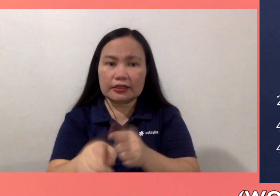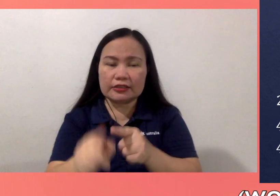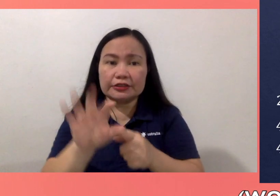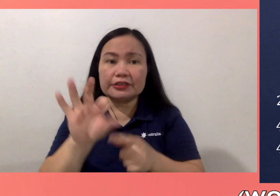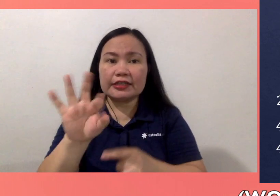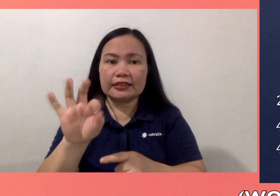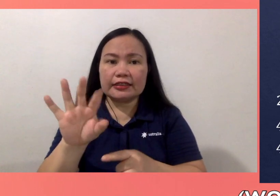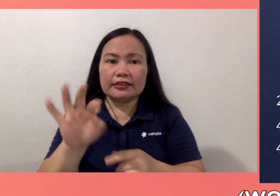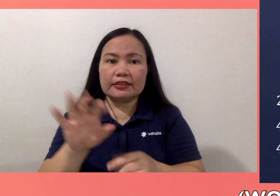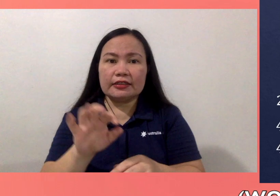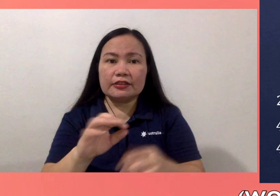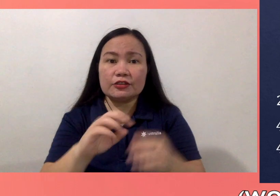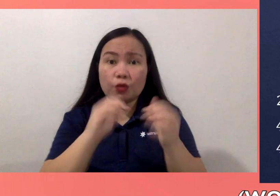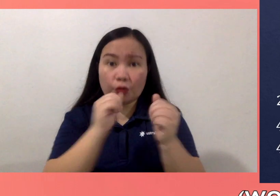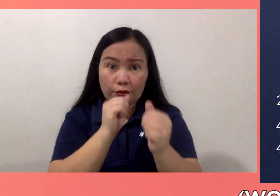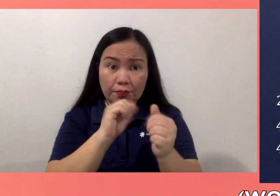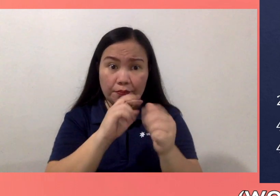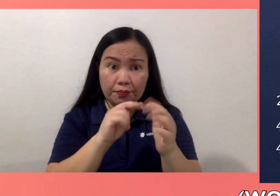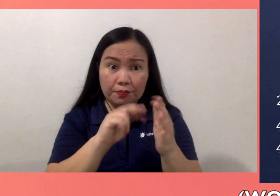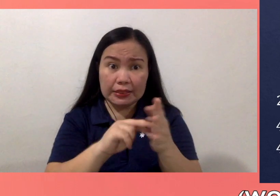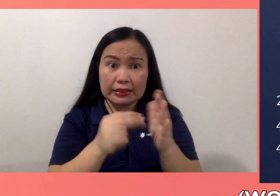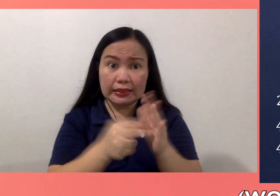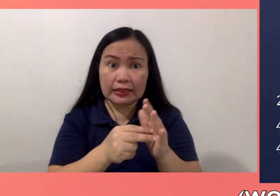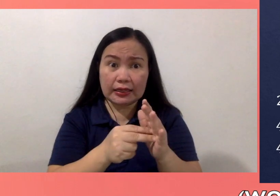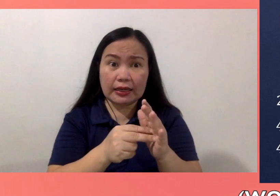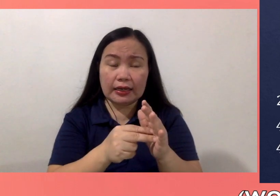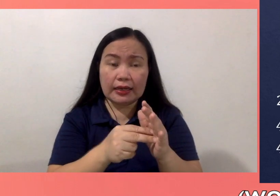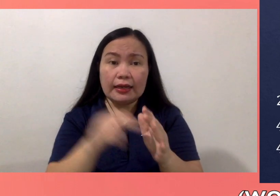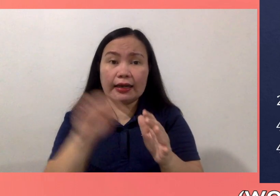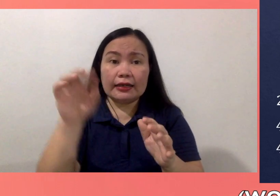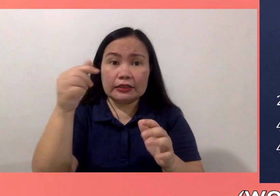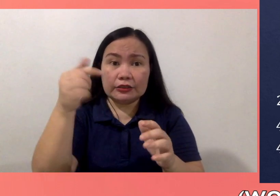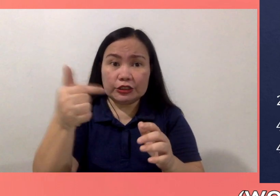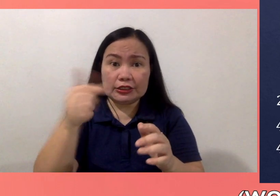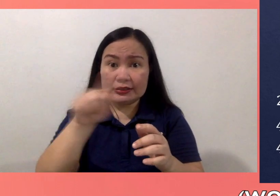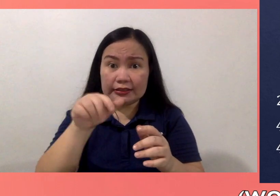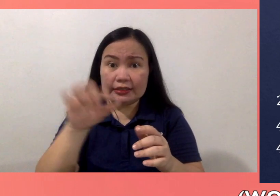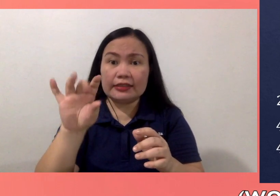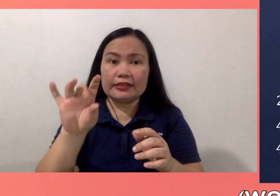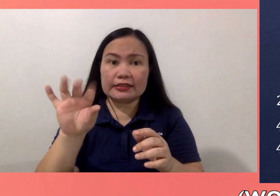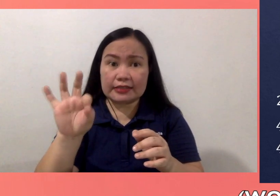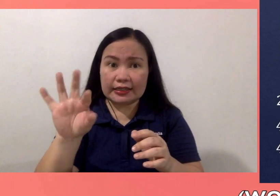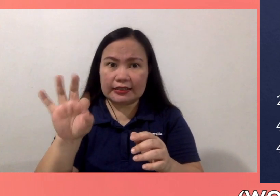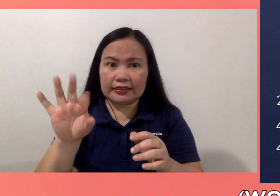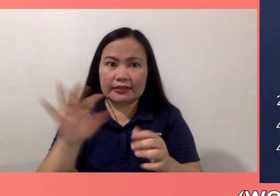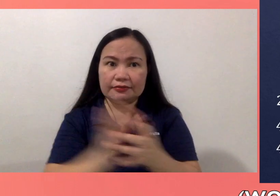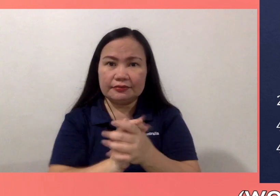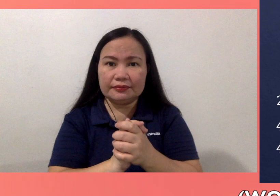is 19. So, ibig sabihin, ang sukat nito ay 19.